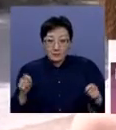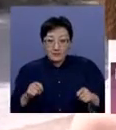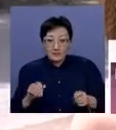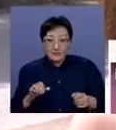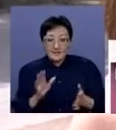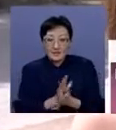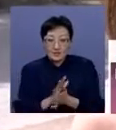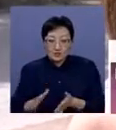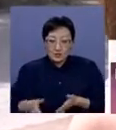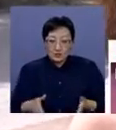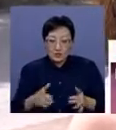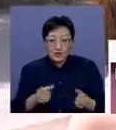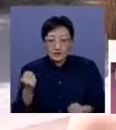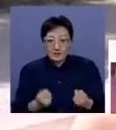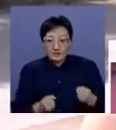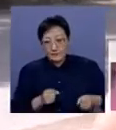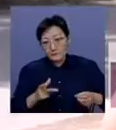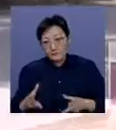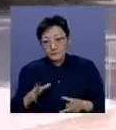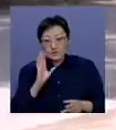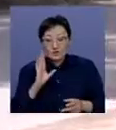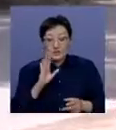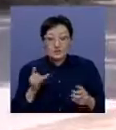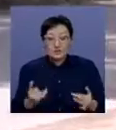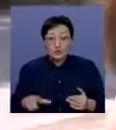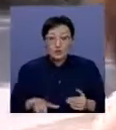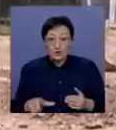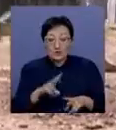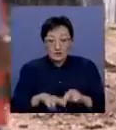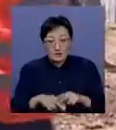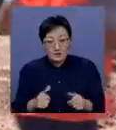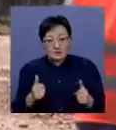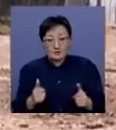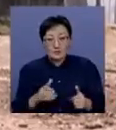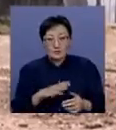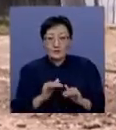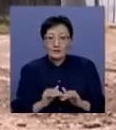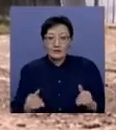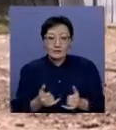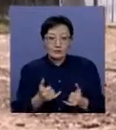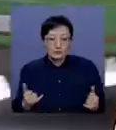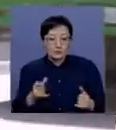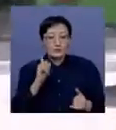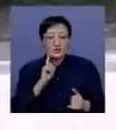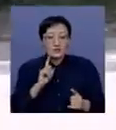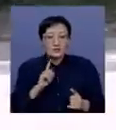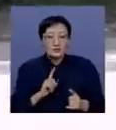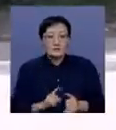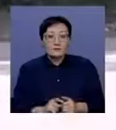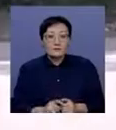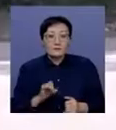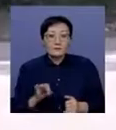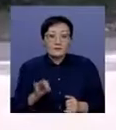да жүруге, машиналар су шашып кететін. Қазір міне жол салып, жақсы болып қалды. Балаларға өте жақсы, қолайлы,